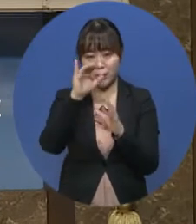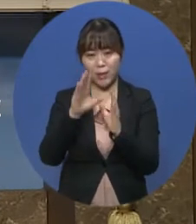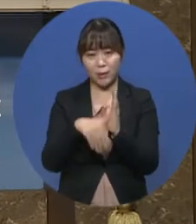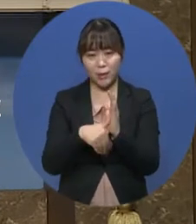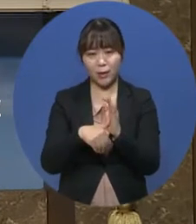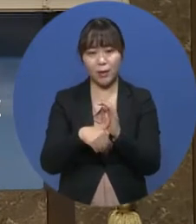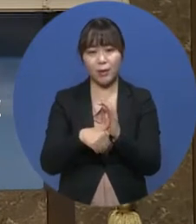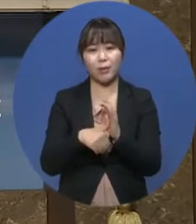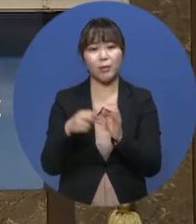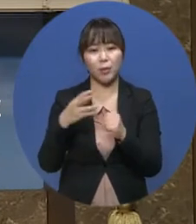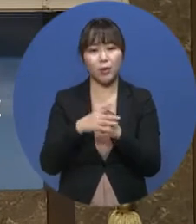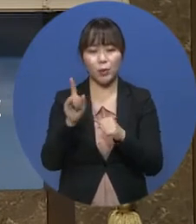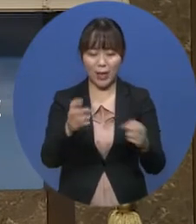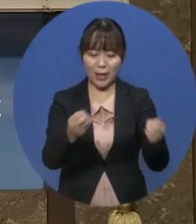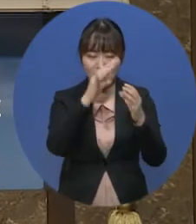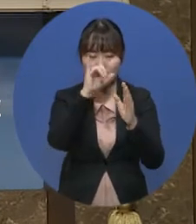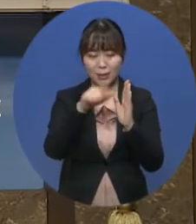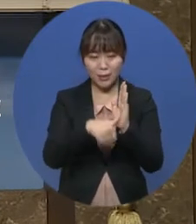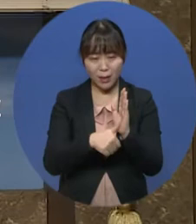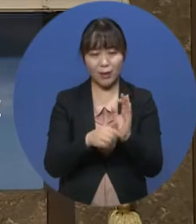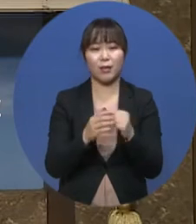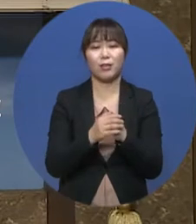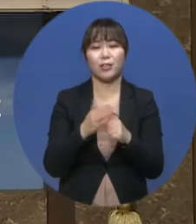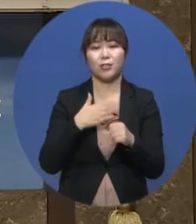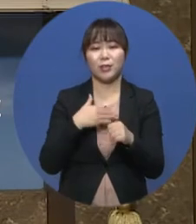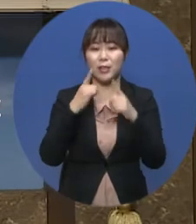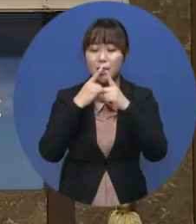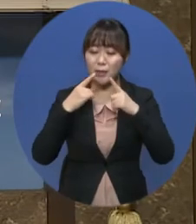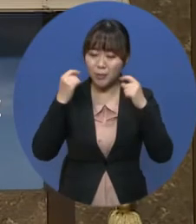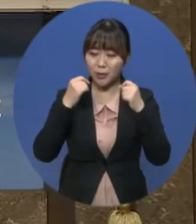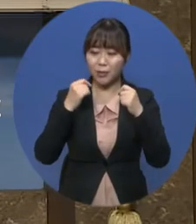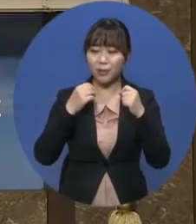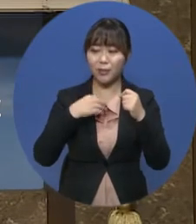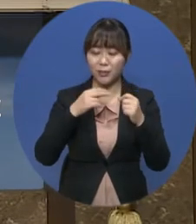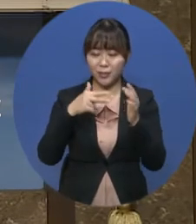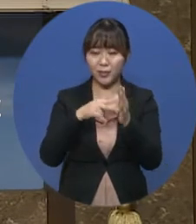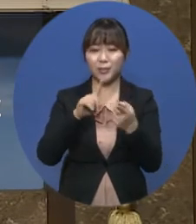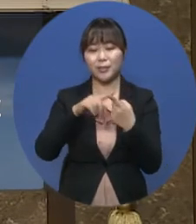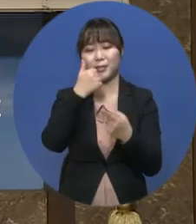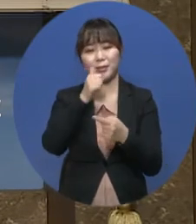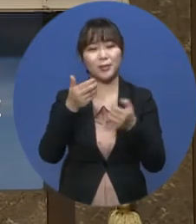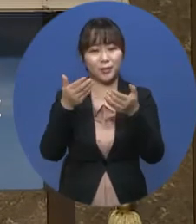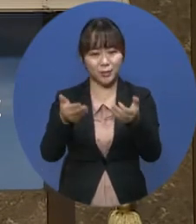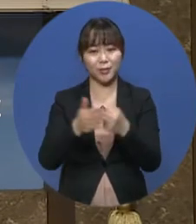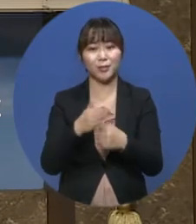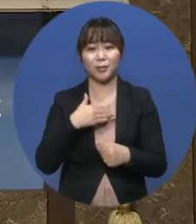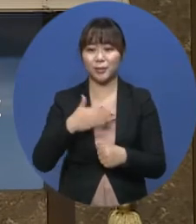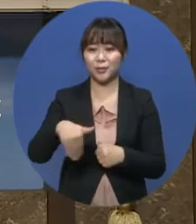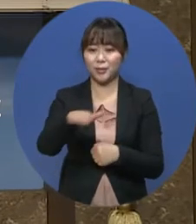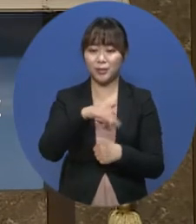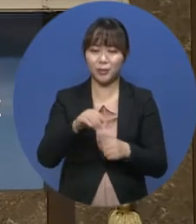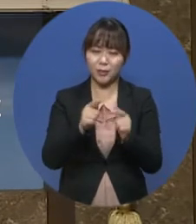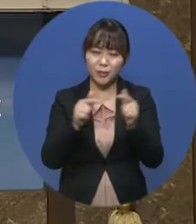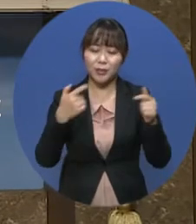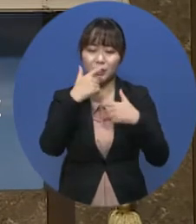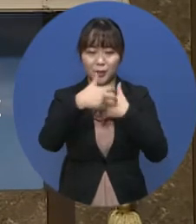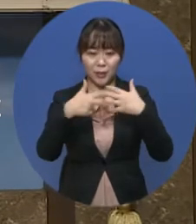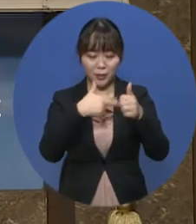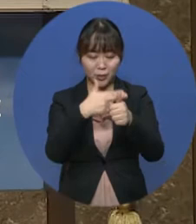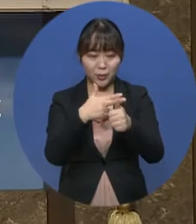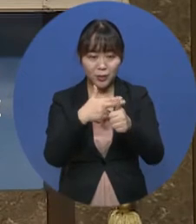예 또 어떤 행사가 있을 때마다 물이 스마일을 소개하면서 4 우리는 여러 치과에서